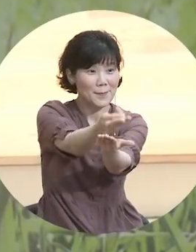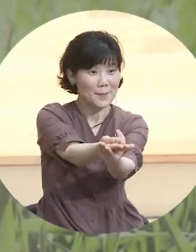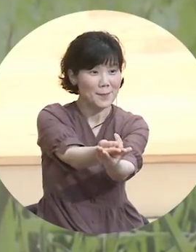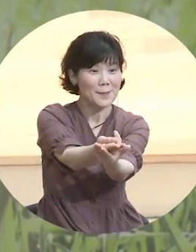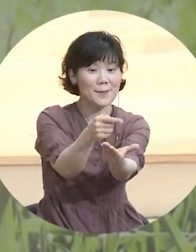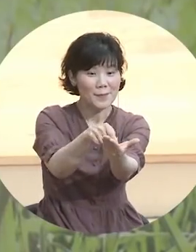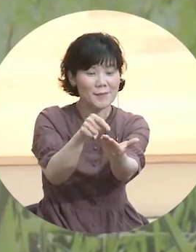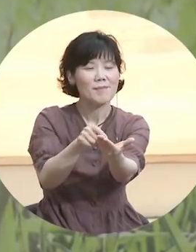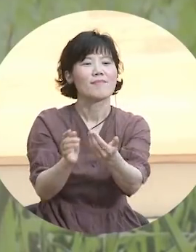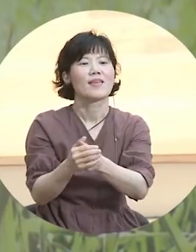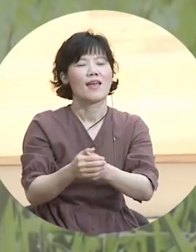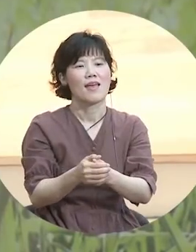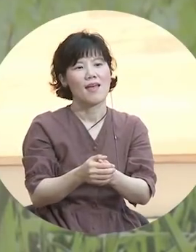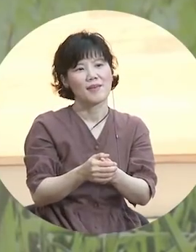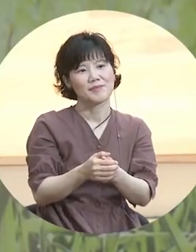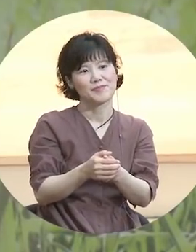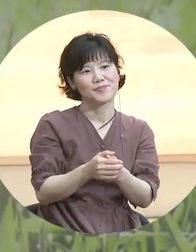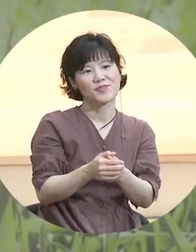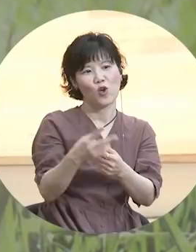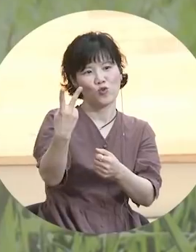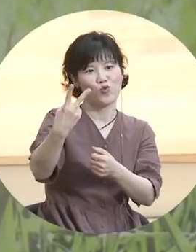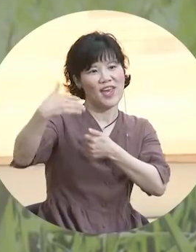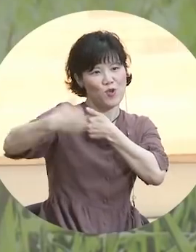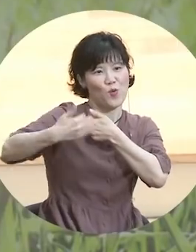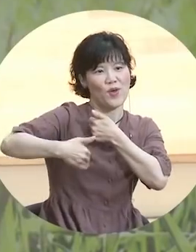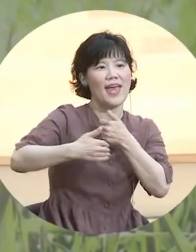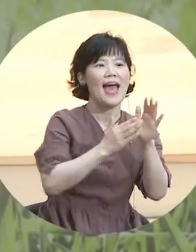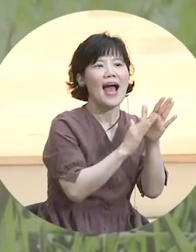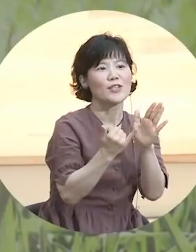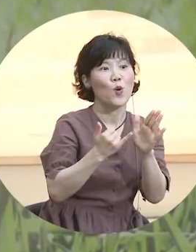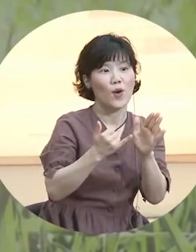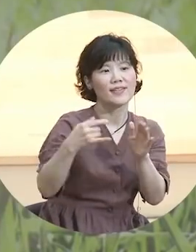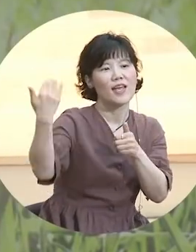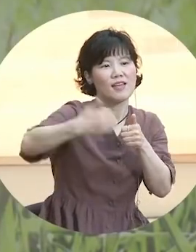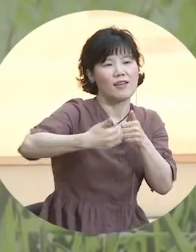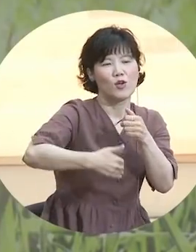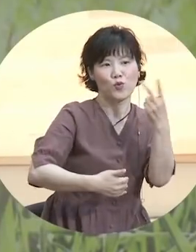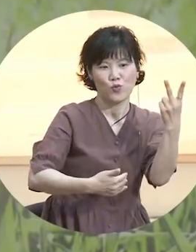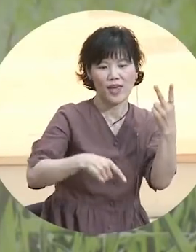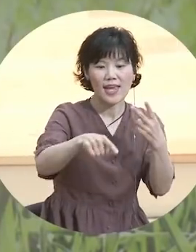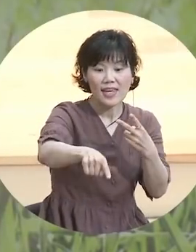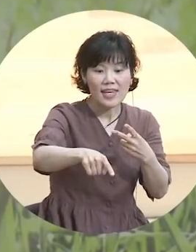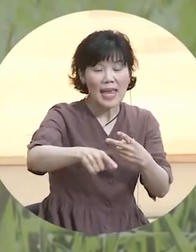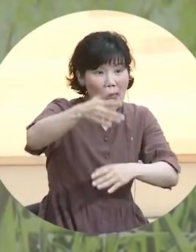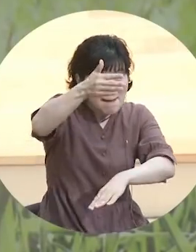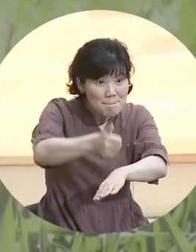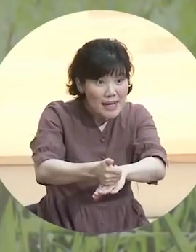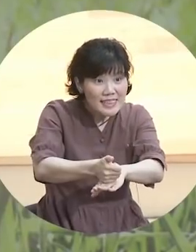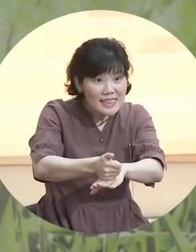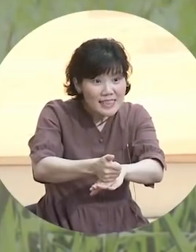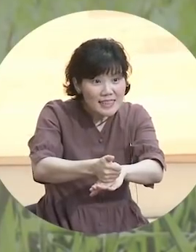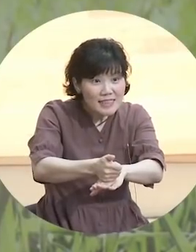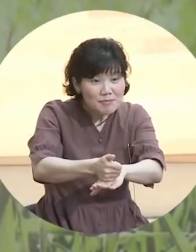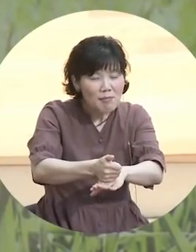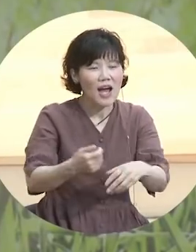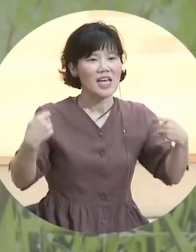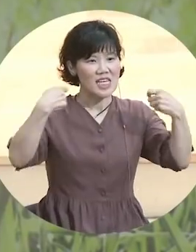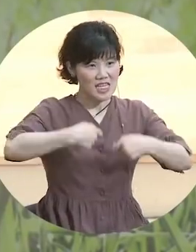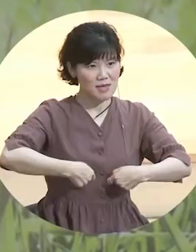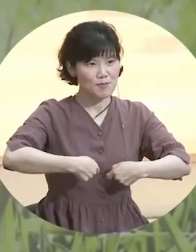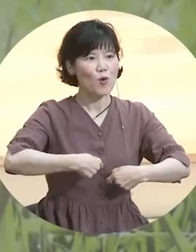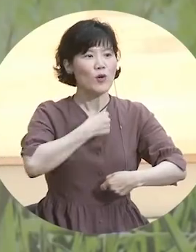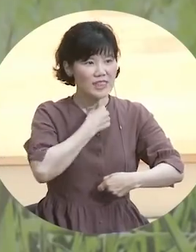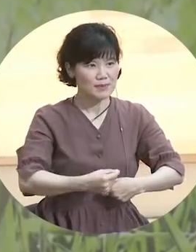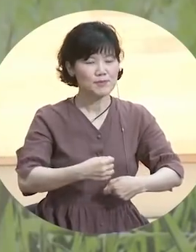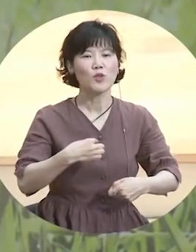치르는데 장의사가 두 가지를 반드시 요청합니다. 유가족들에게 뭐냐면 고인의 마지막 입힐 옷을 가져와라. 우리는 옷을 입히고도